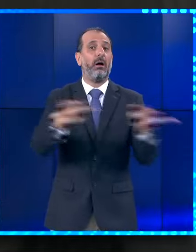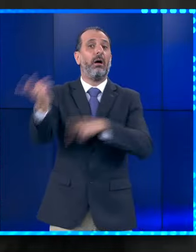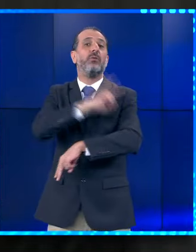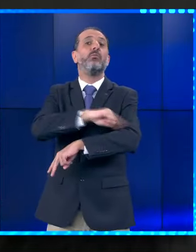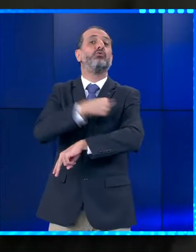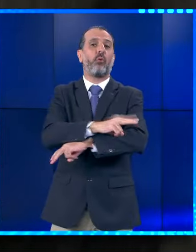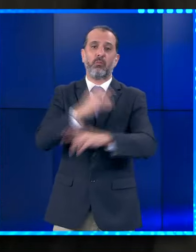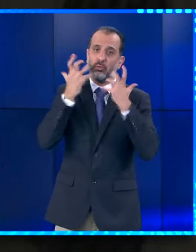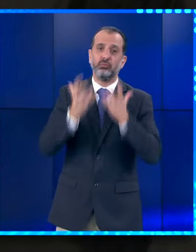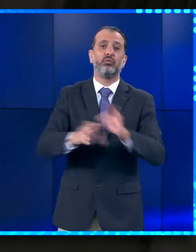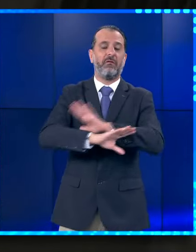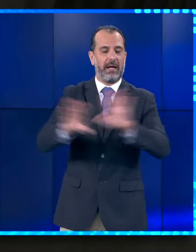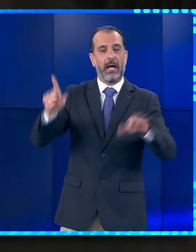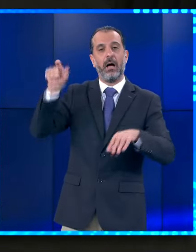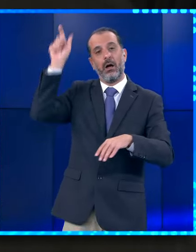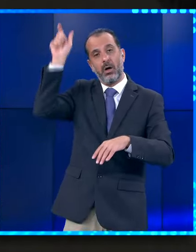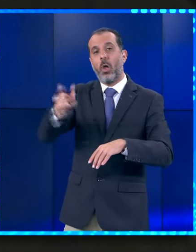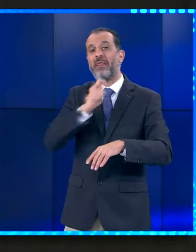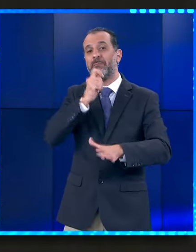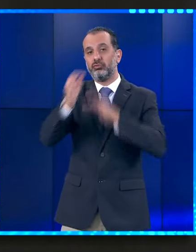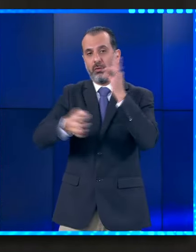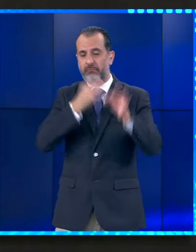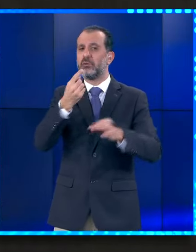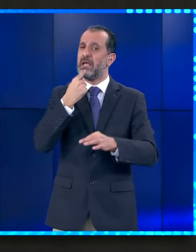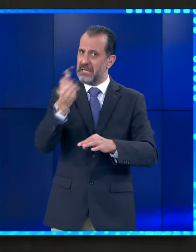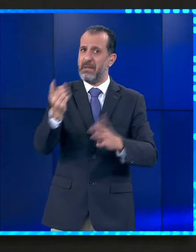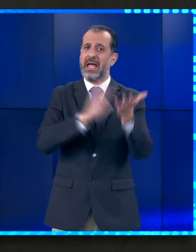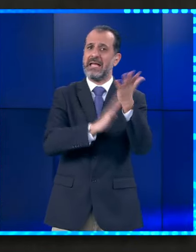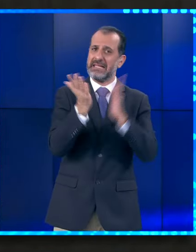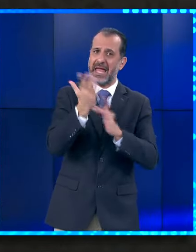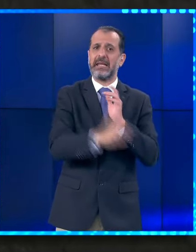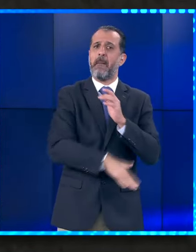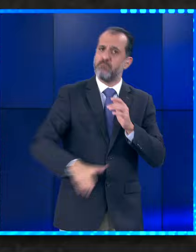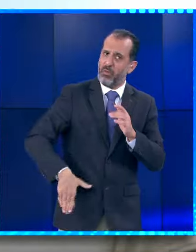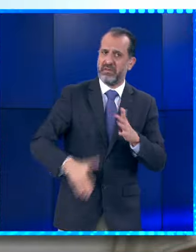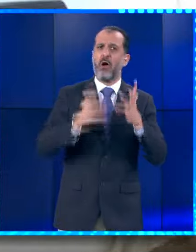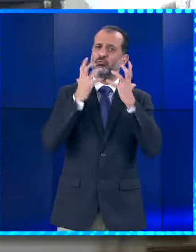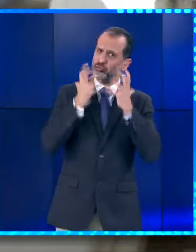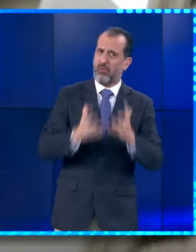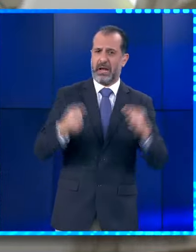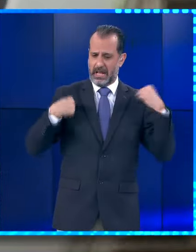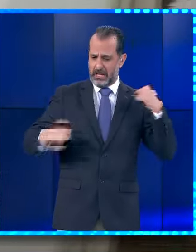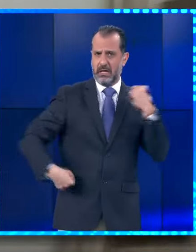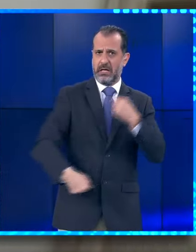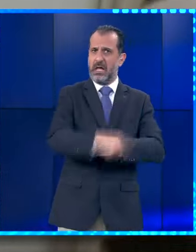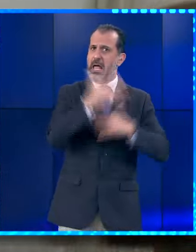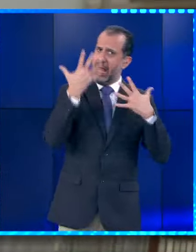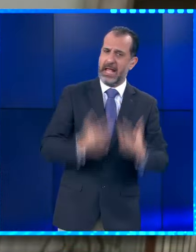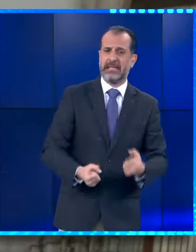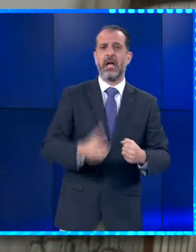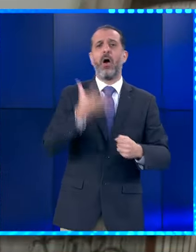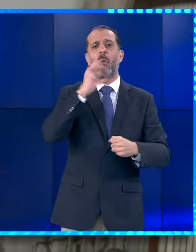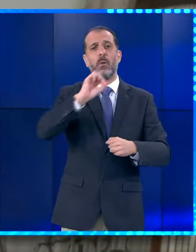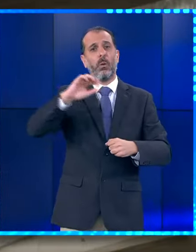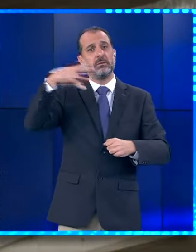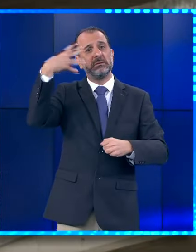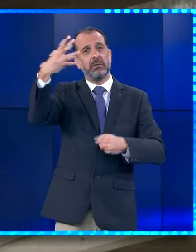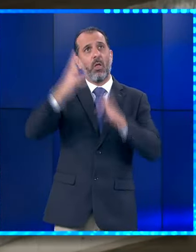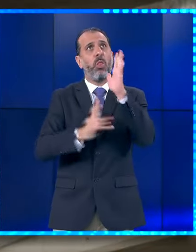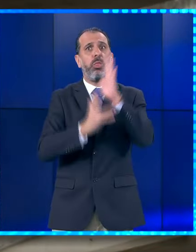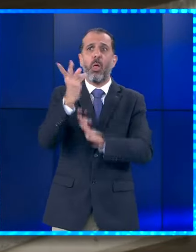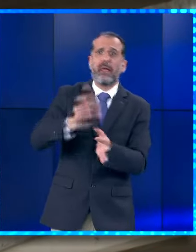Καλό μεσημέρι, Βαλεντίνα. Το παιδί έχει σοβαρά χτυπήματα σε χέρια, πόδια αλλά και άλλα σημεία του σώματός του, καθώς έπεσε από τουλάχιστον